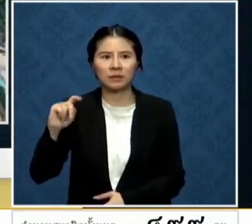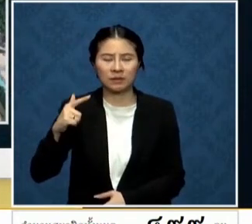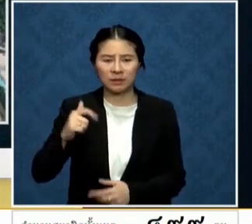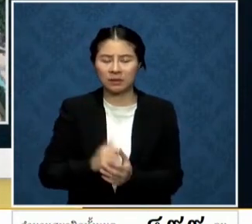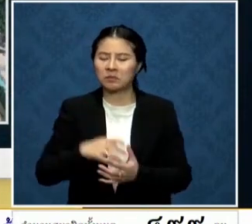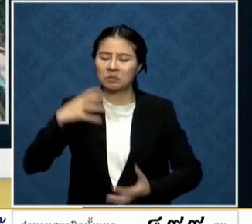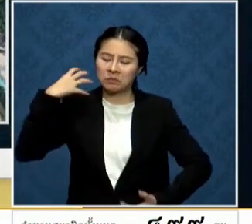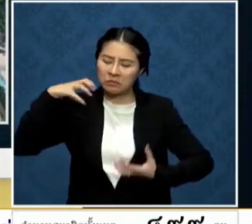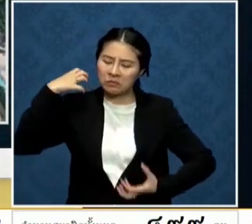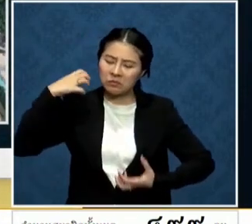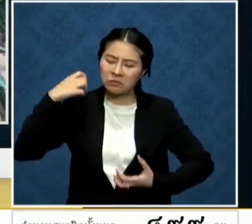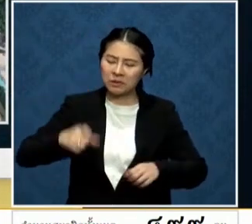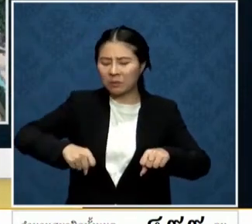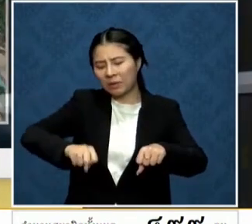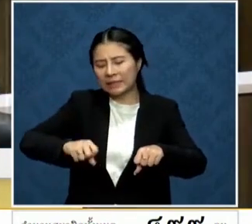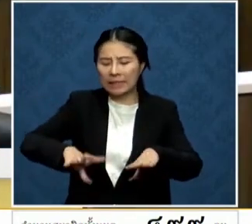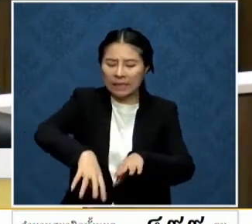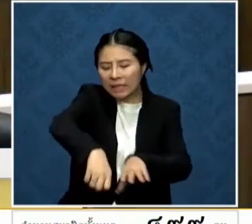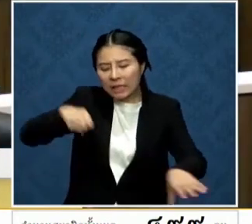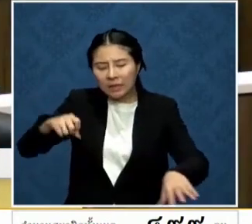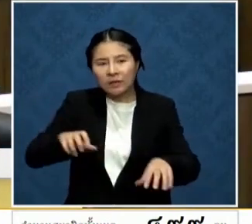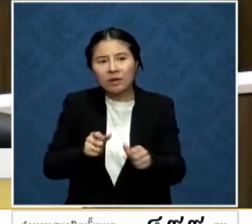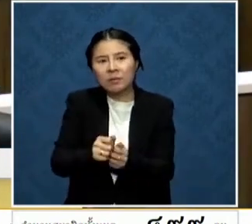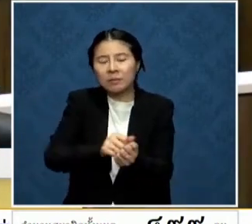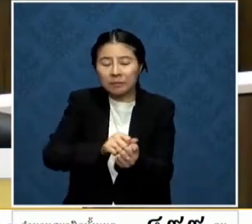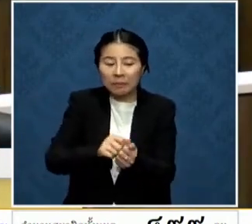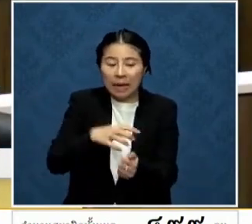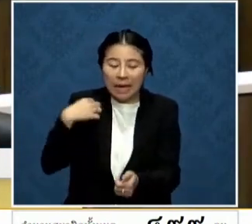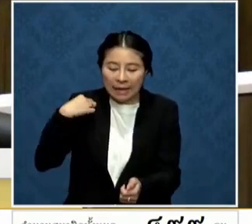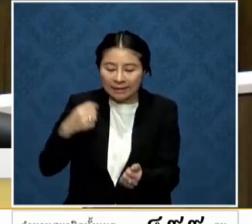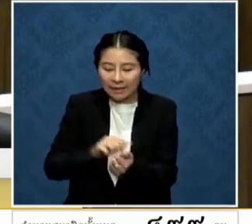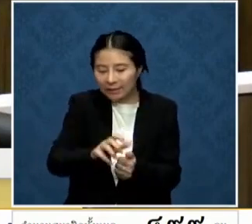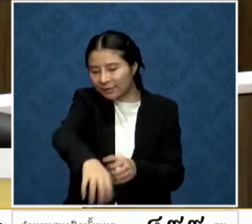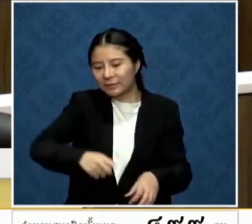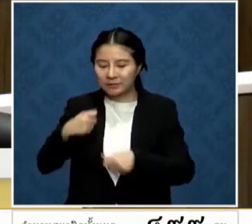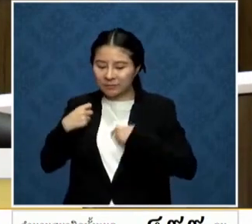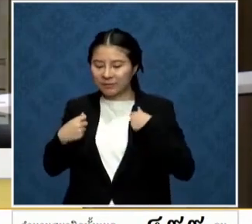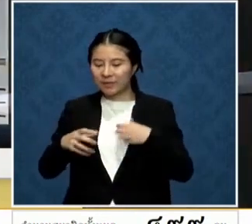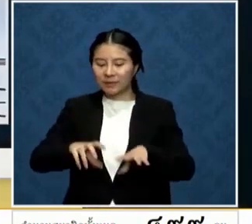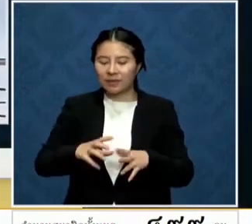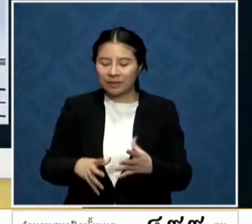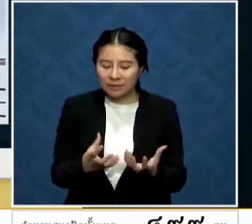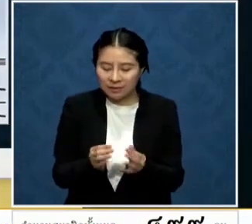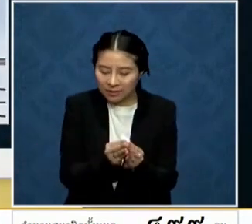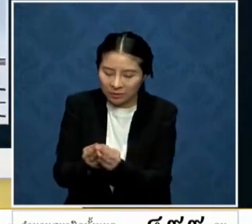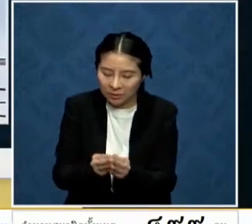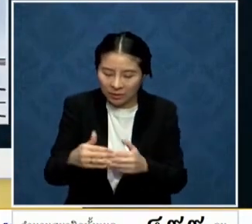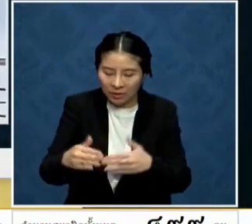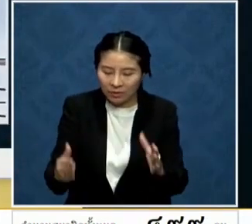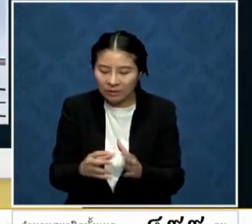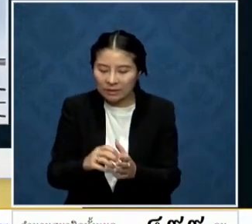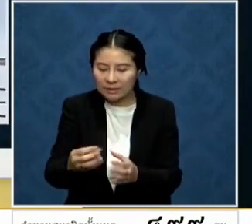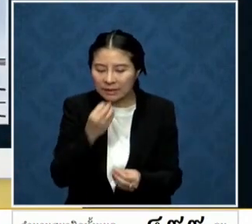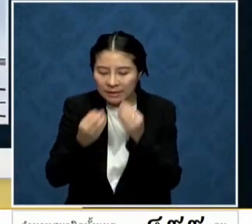ไปเอ่อรื้อมอเตอร์ไซค์ไปเอาผ้าที่ซักแล้วไปใช้ไปรื้อหม้อข้าวไปรื้อครัวไปรื้อทุกอย่างเลย